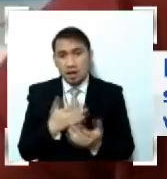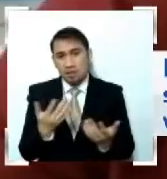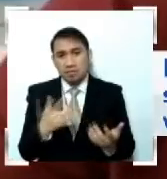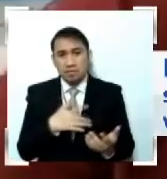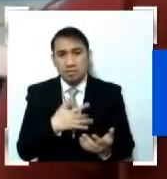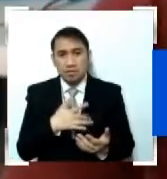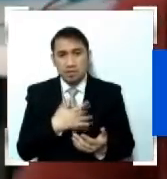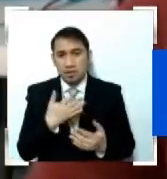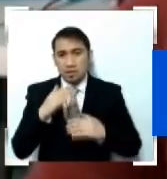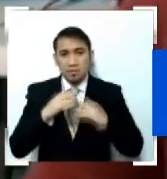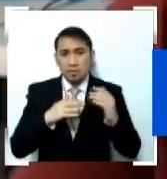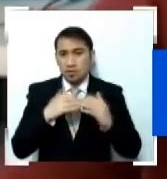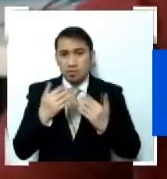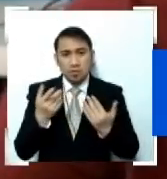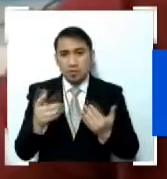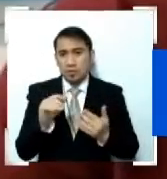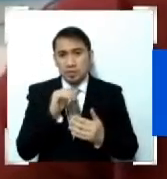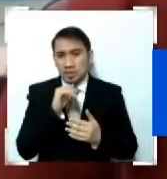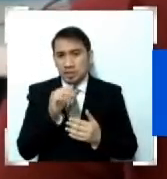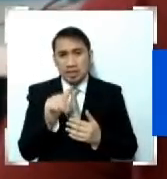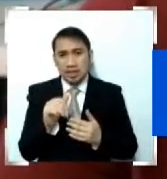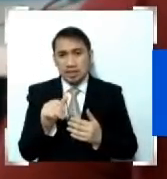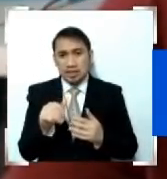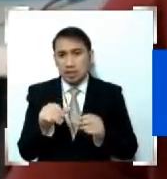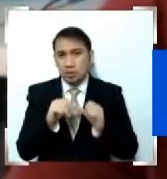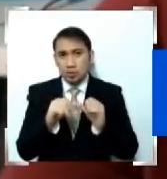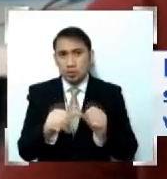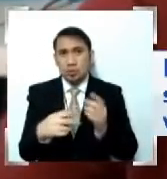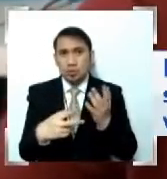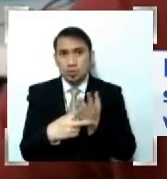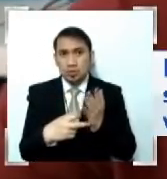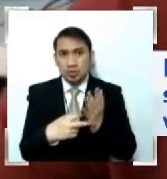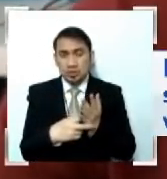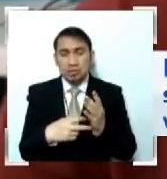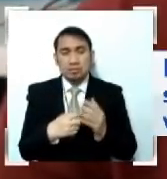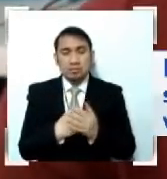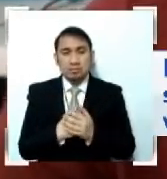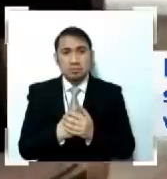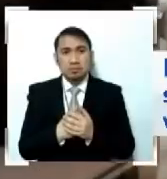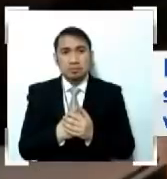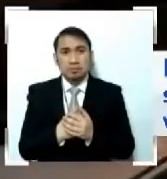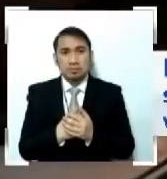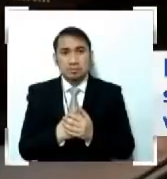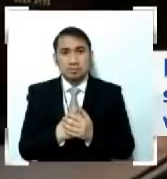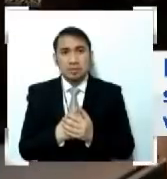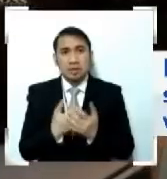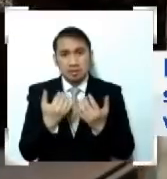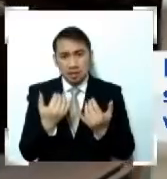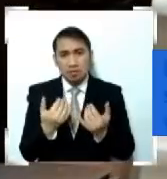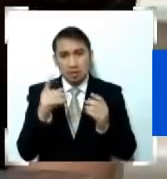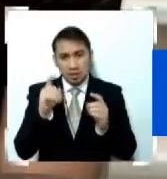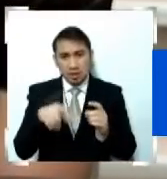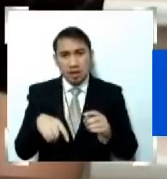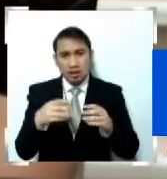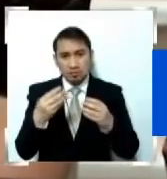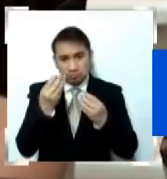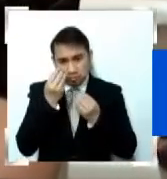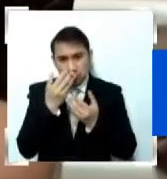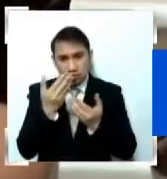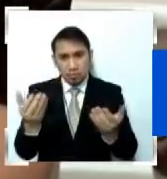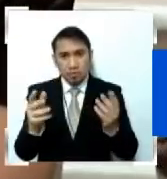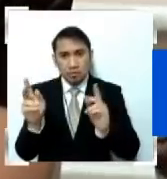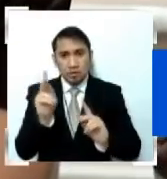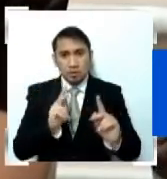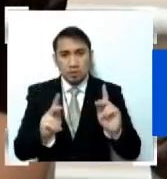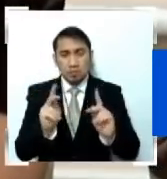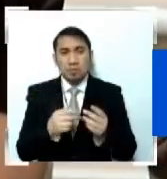best disinfectant. It's better to put this out in the open. Than... Confident po ako na wala po ang